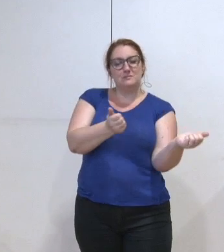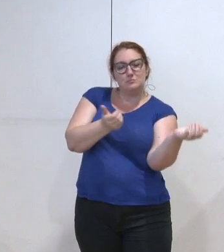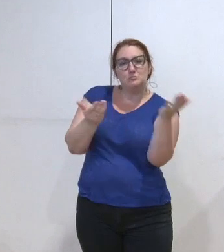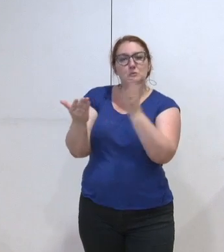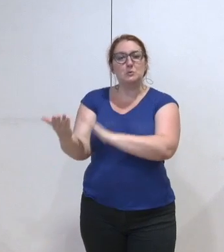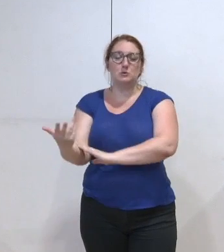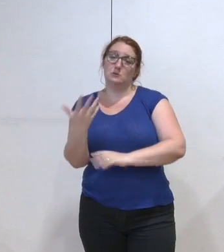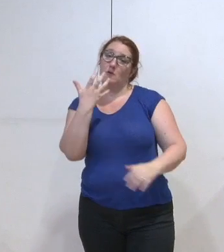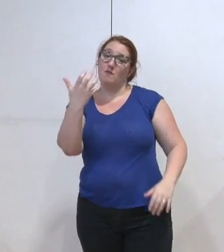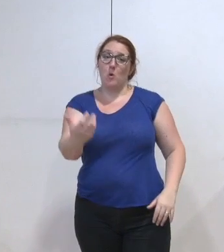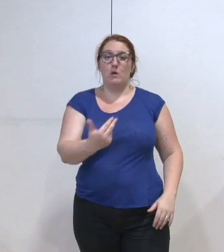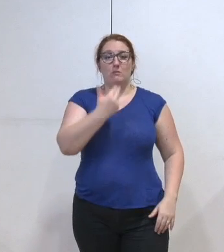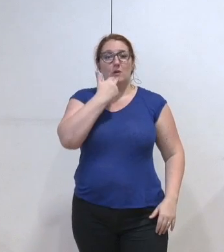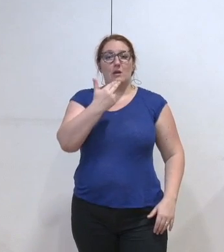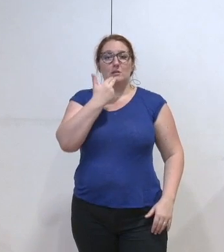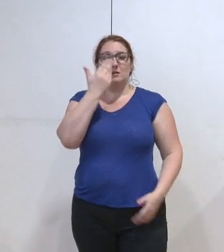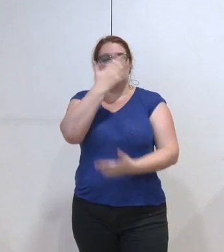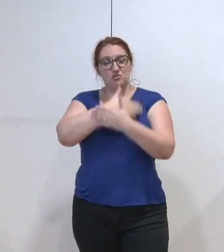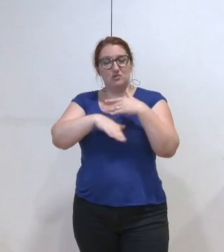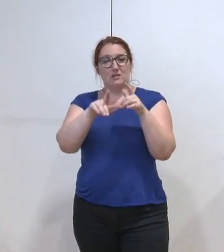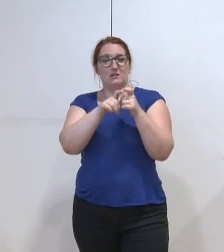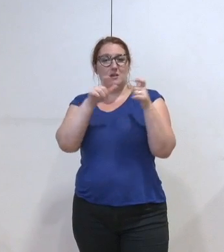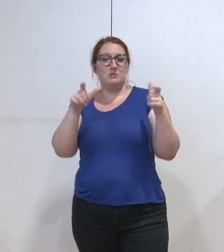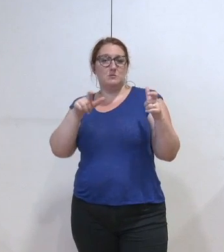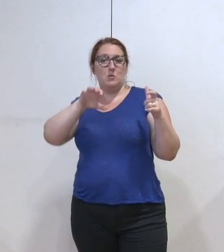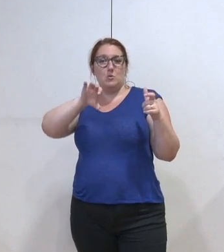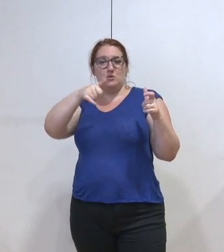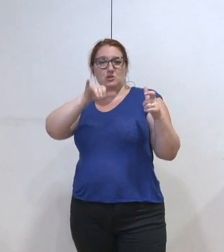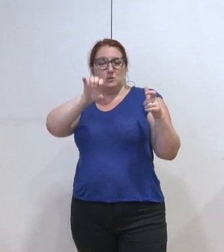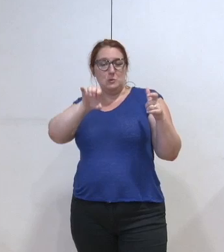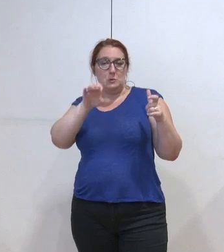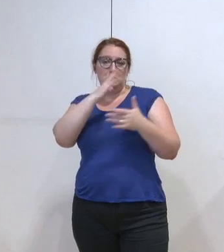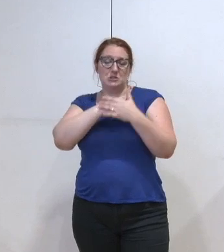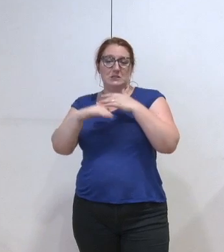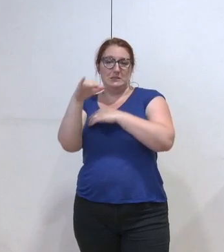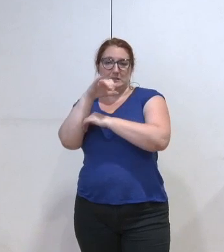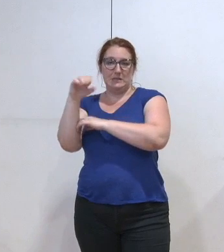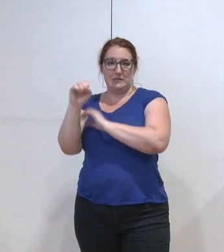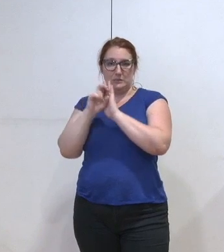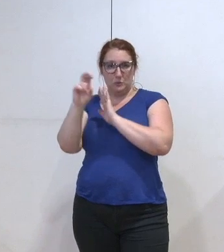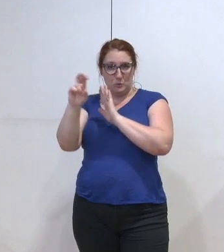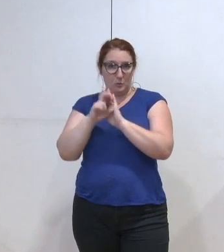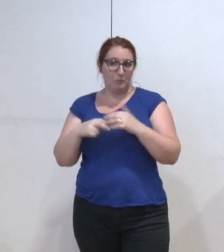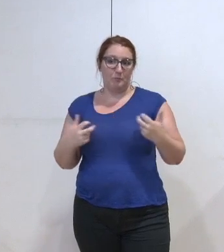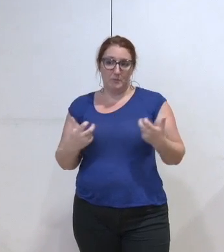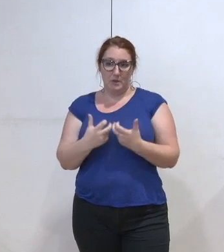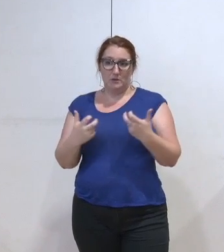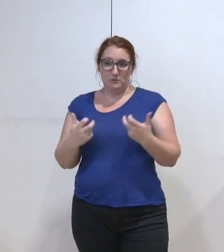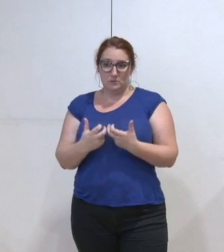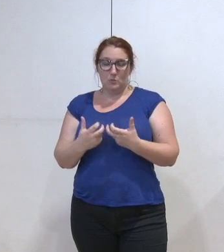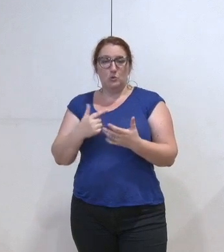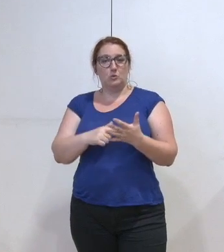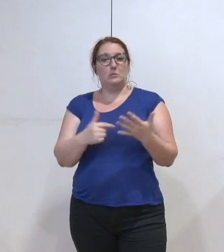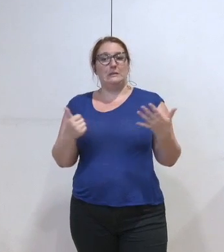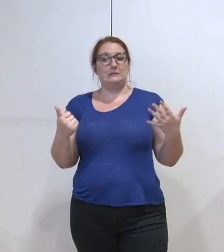par dans les établissements d'accueil jeunes enfants du CCS de Grenoble et que nous par exemple nous aborderons en